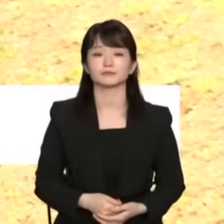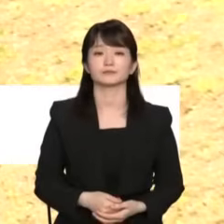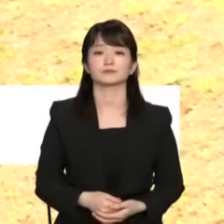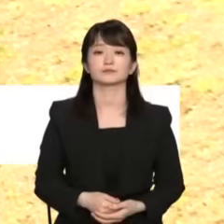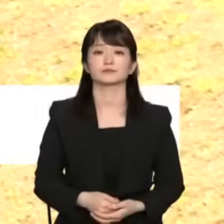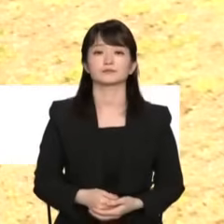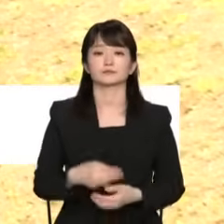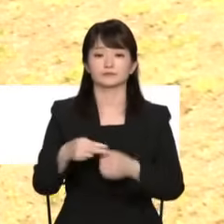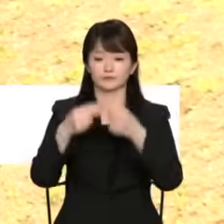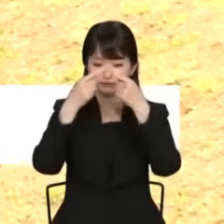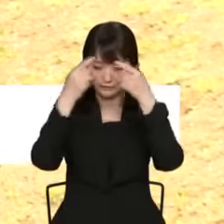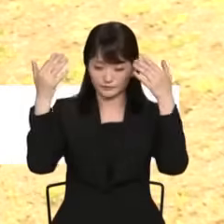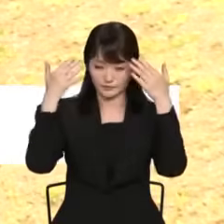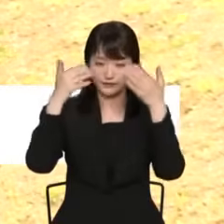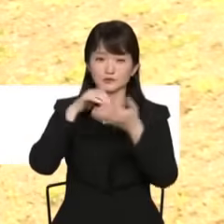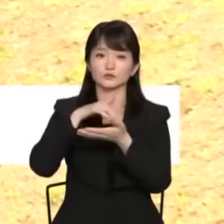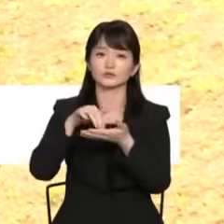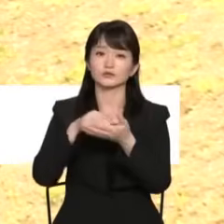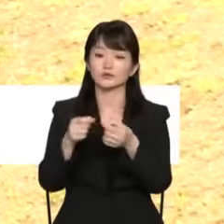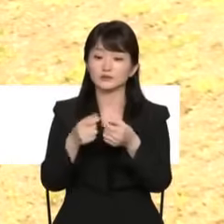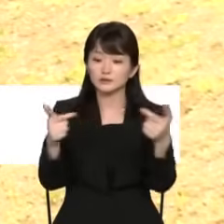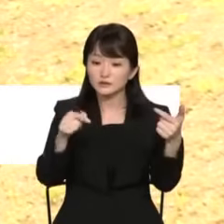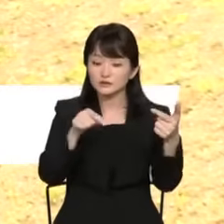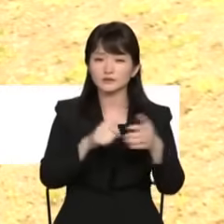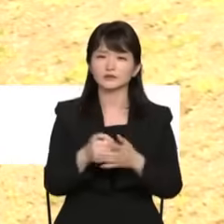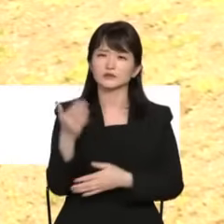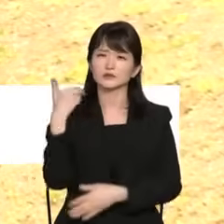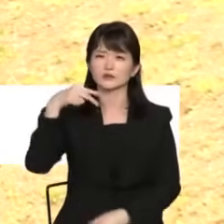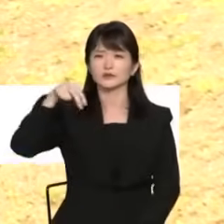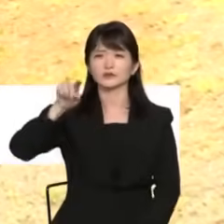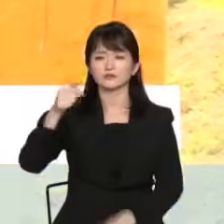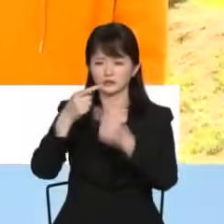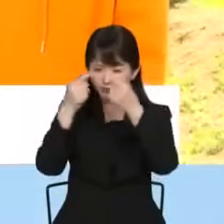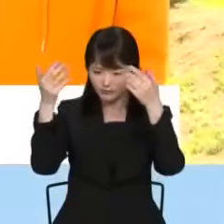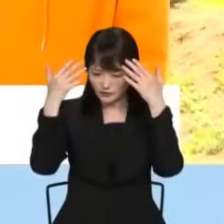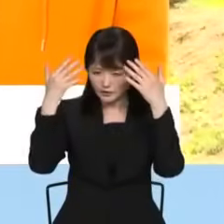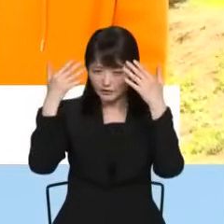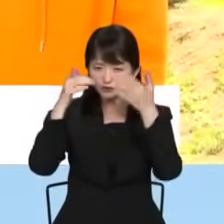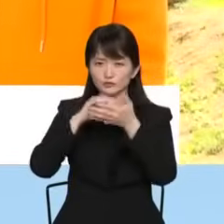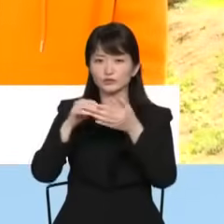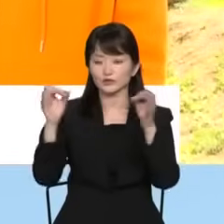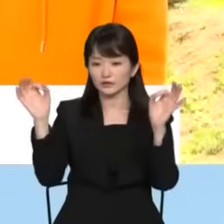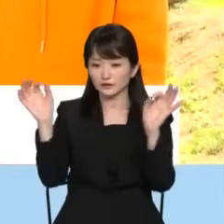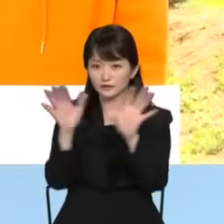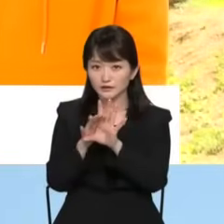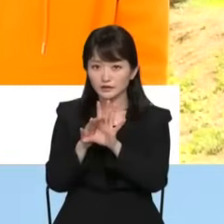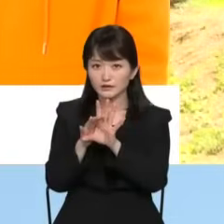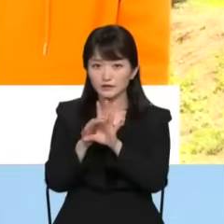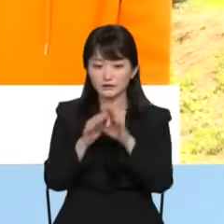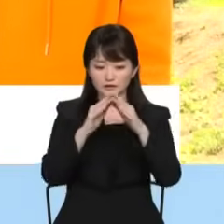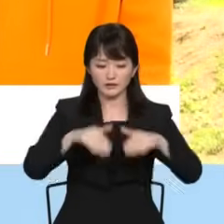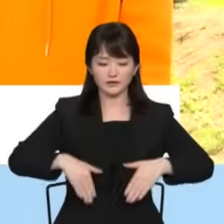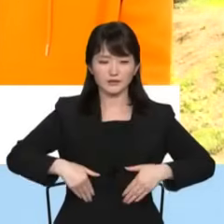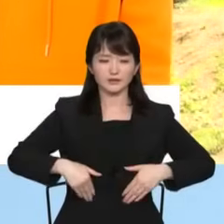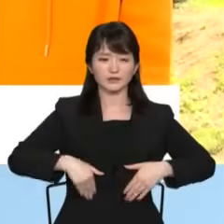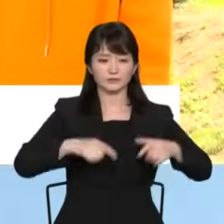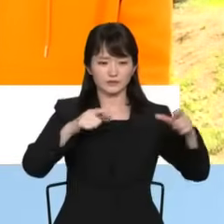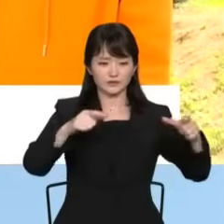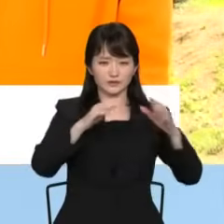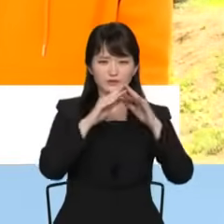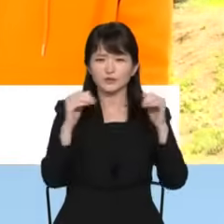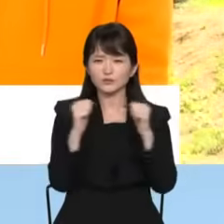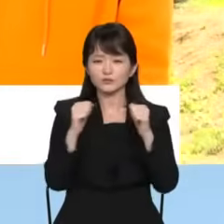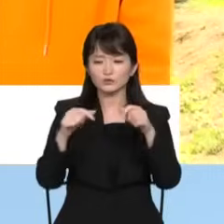저는 의대 증원 문제에 있어가지고는 과거에 서남대학교 의대가 이제 사라지면서 그 전라남도 지역이나 전라북도